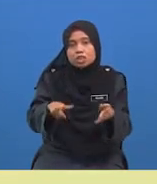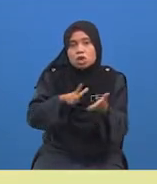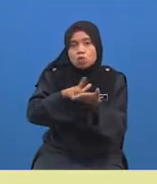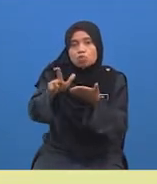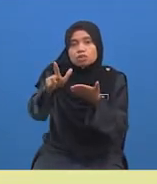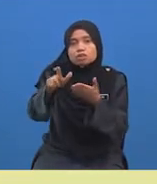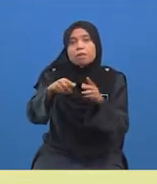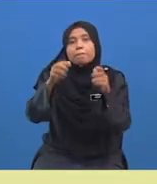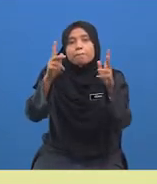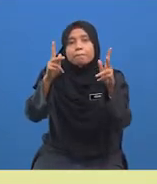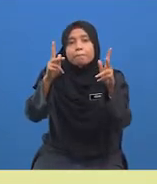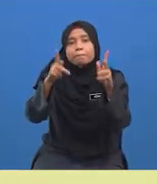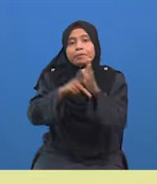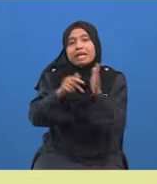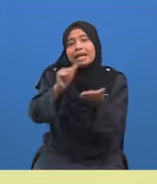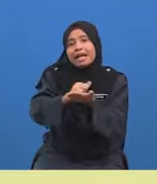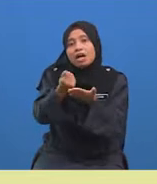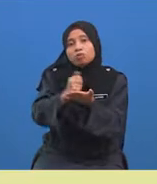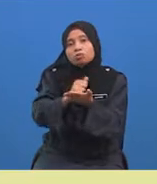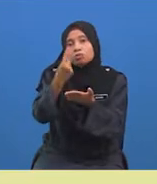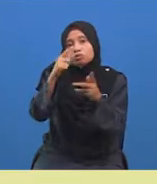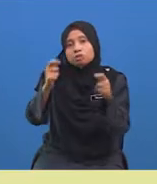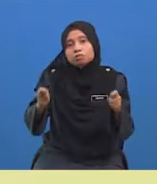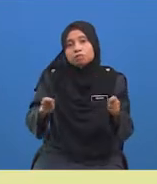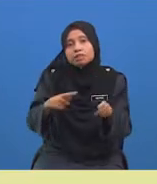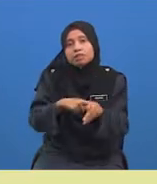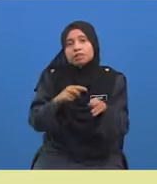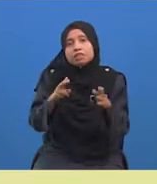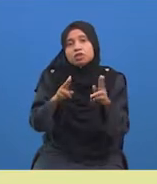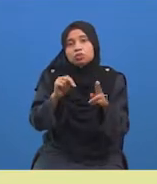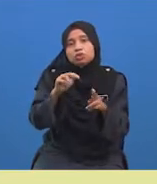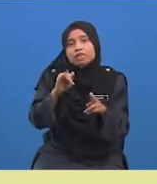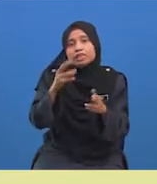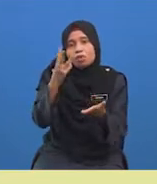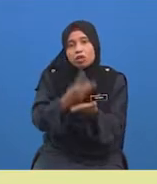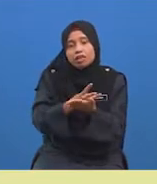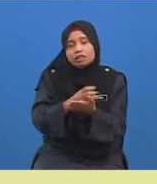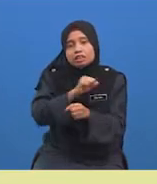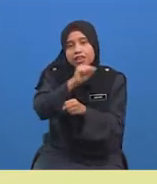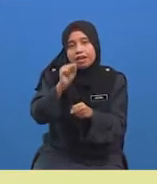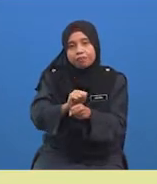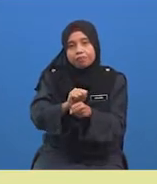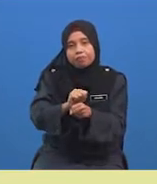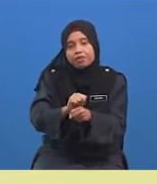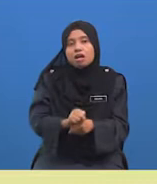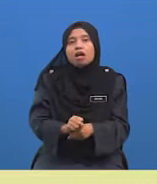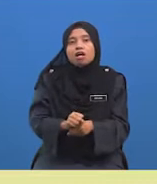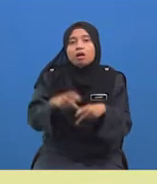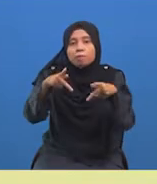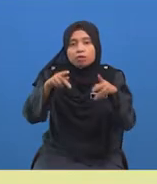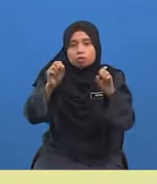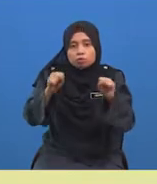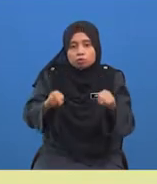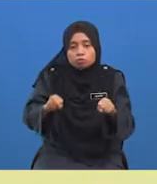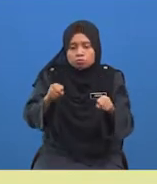perakaunan untuk ditempatkan di unit kewangan syarikat. Untuk fakta seterusnya, pelajar boleh